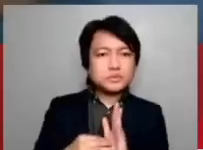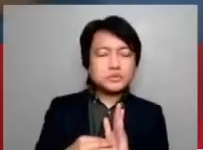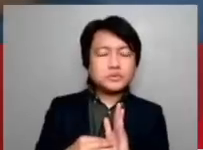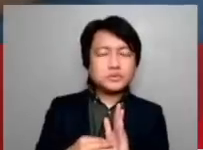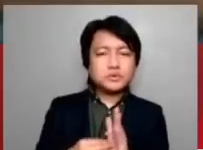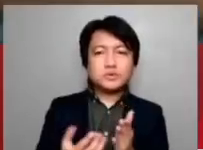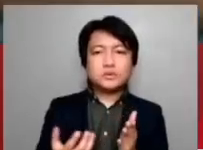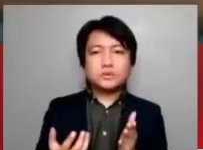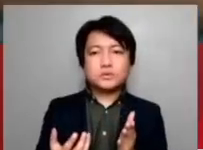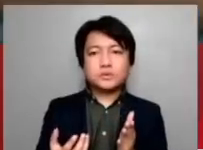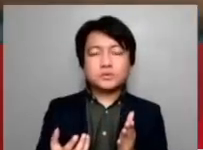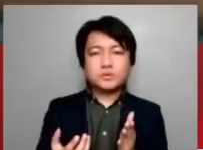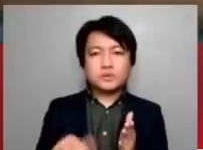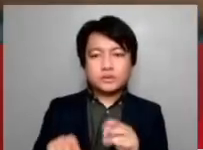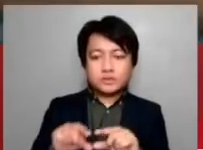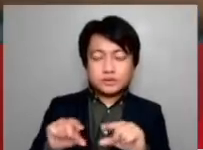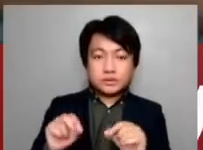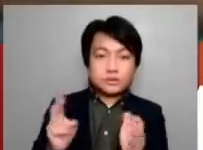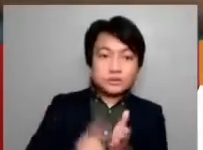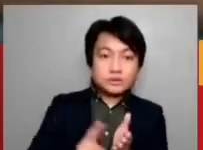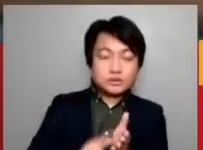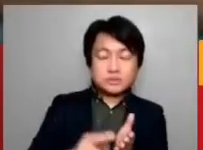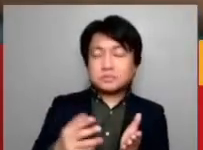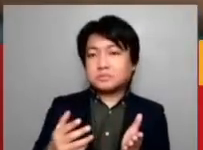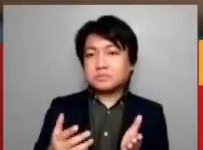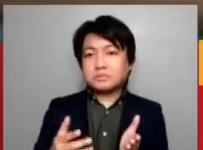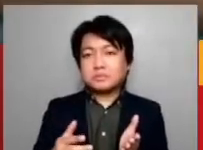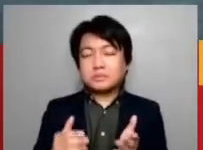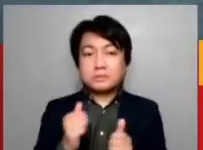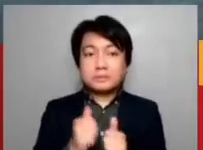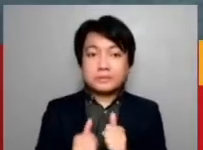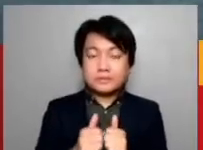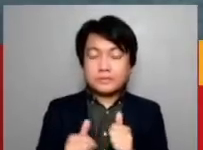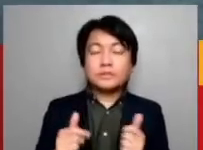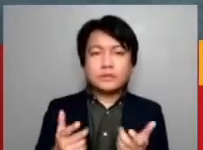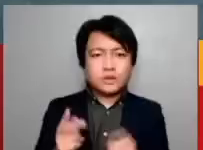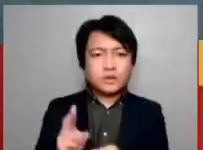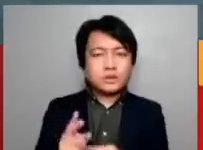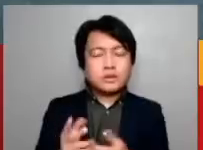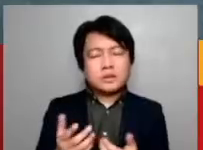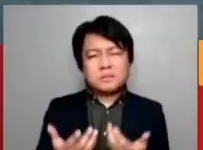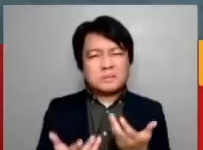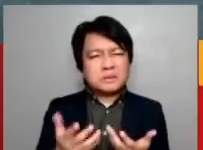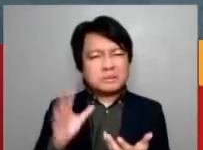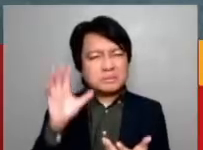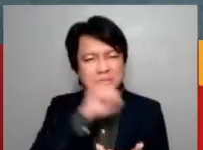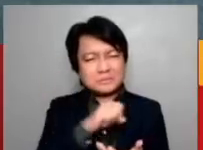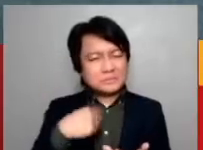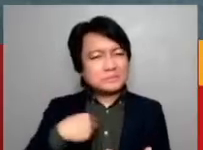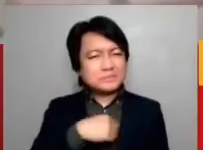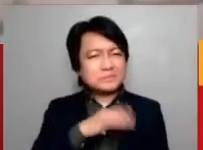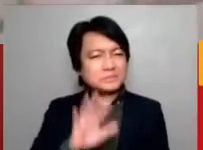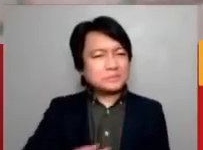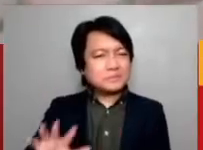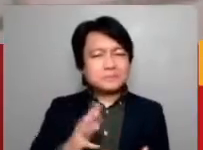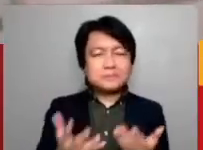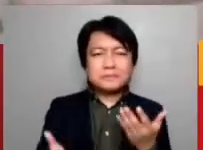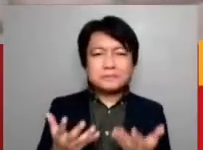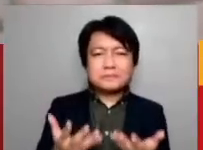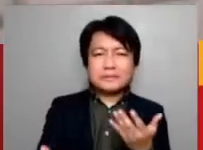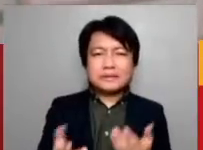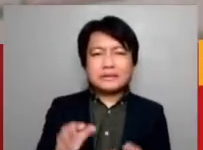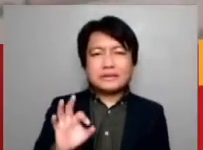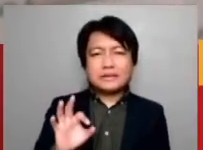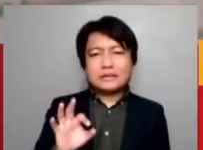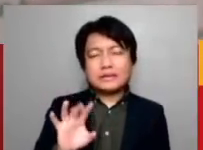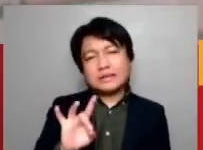yung mga active na SIM cards. Opo. O kaya yung legitimate na SIM cards. So tingin namin, baka nasa somewhere between 80 to 90%